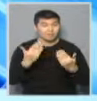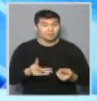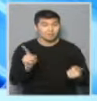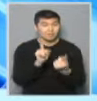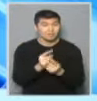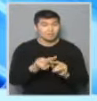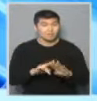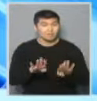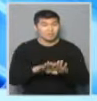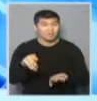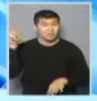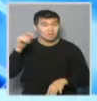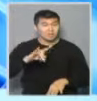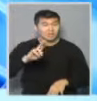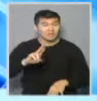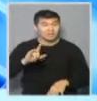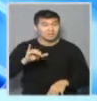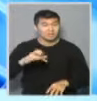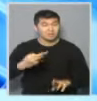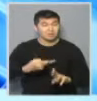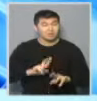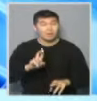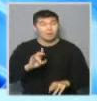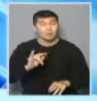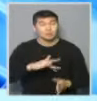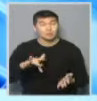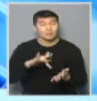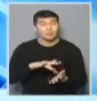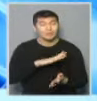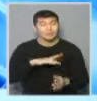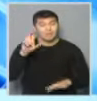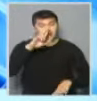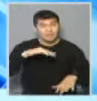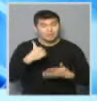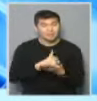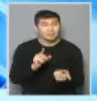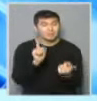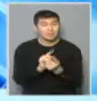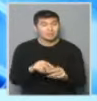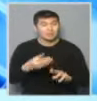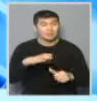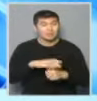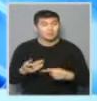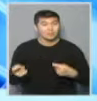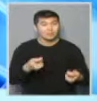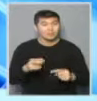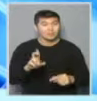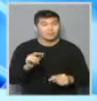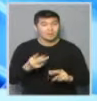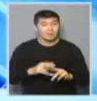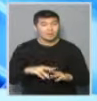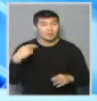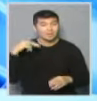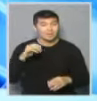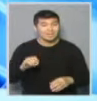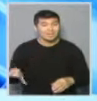ходе официального визита Касым-Жомарта Токаева в Брюссель. Глава государства провел переговоры с королем, премьер-министром Бельгии и